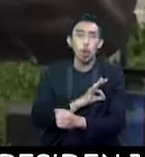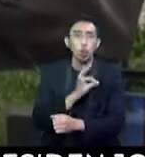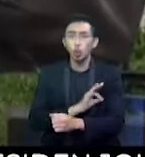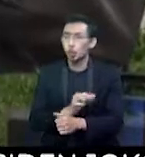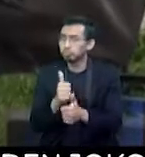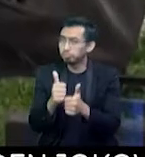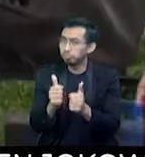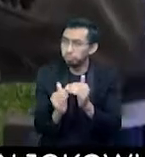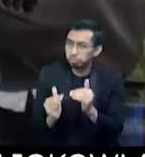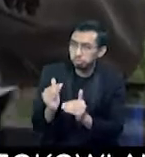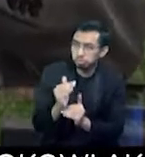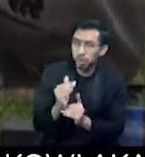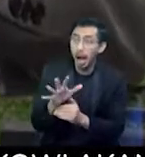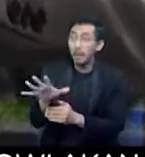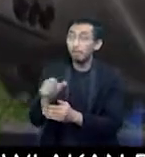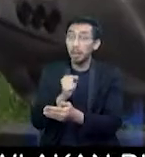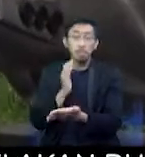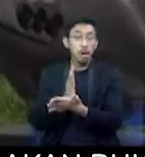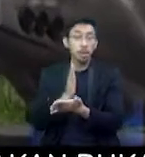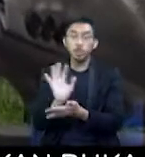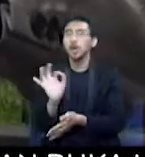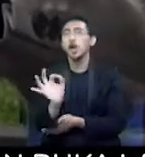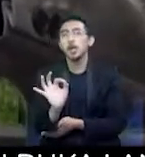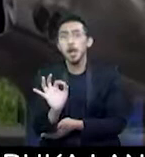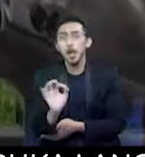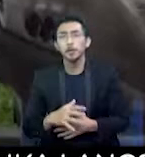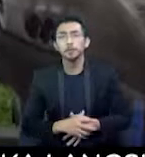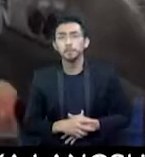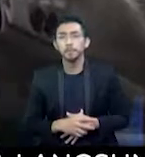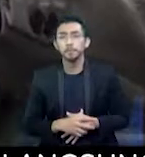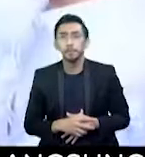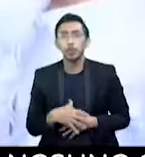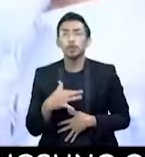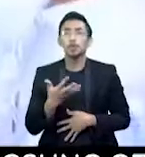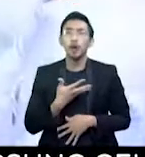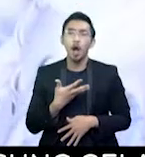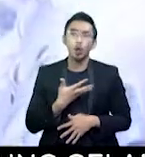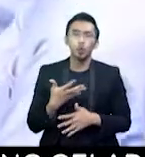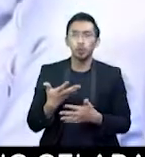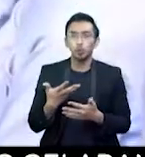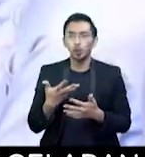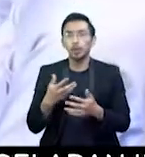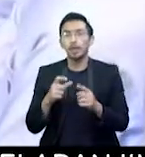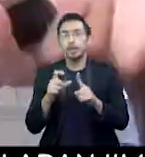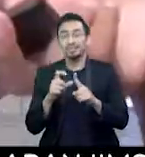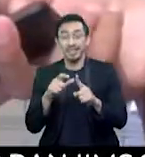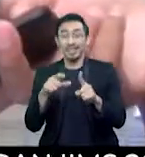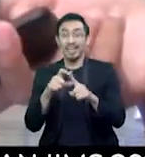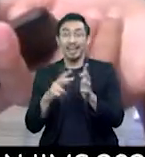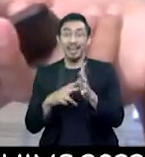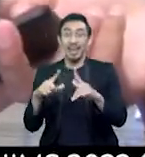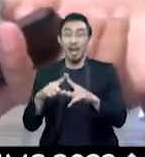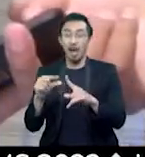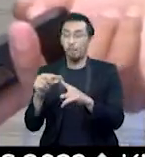tanpa batas. Para korban tergiur menggunakan robot trading DNA Pro dalam berinvestasi lantaran dijanjikan